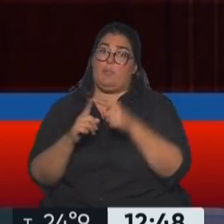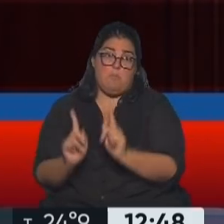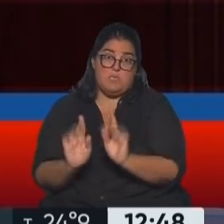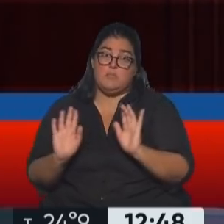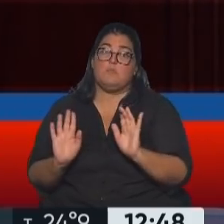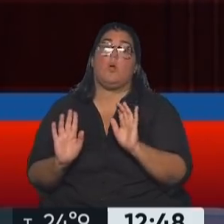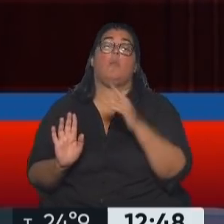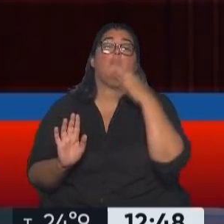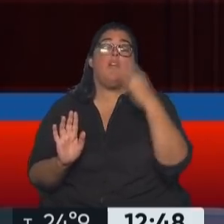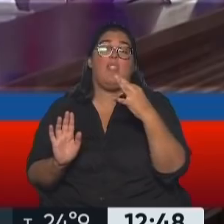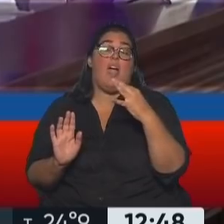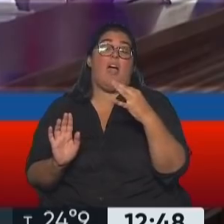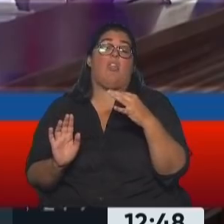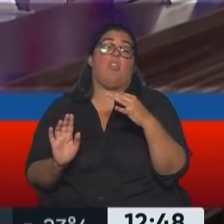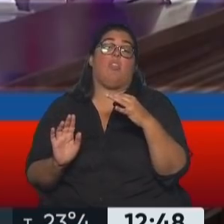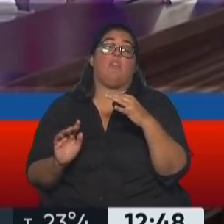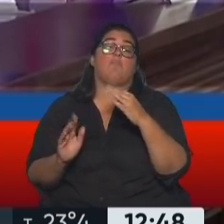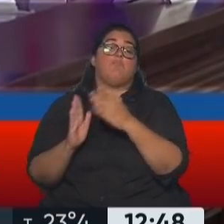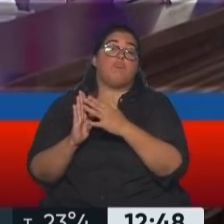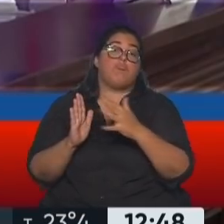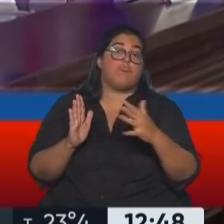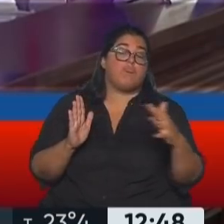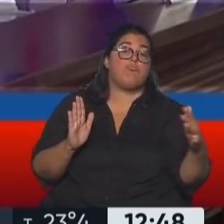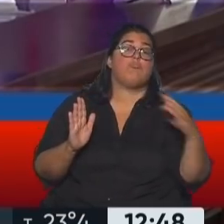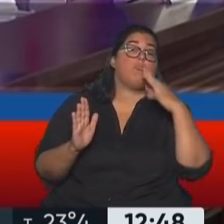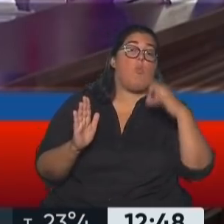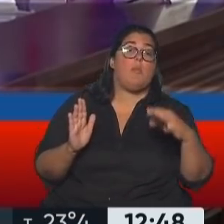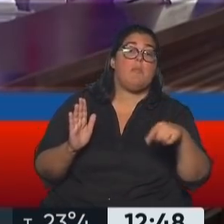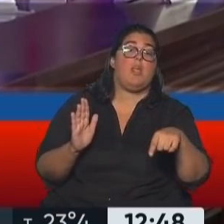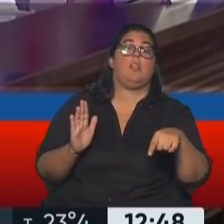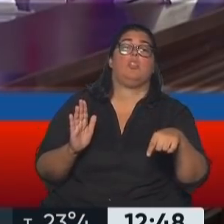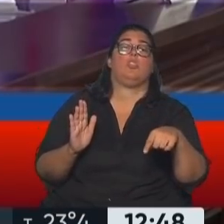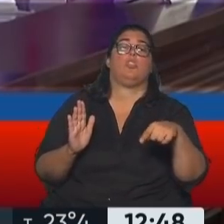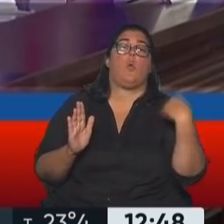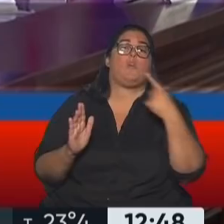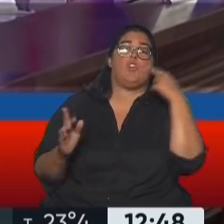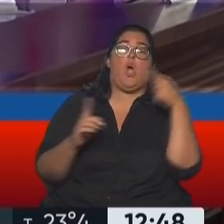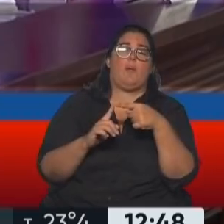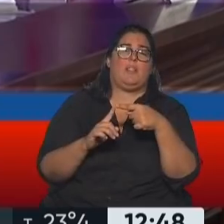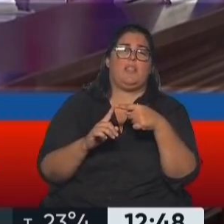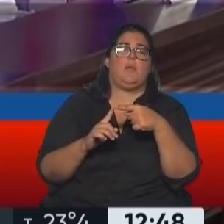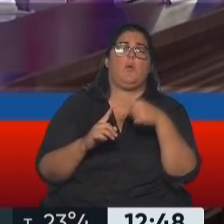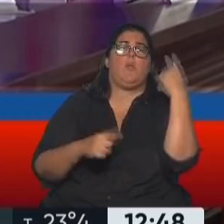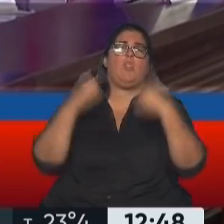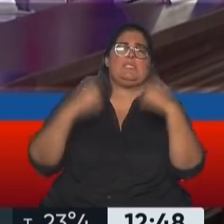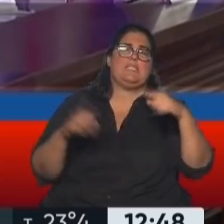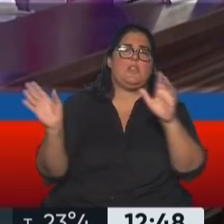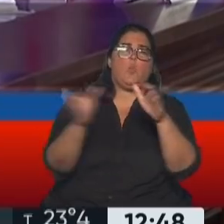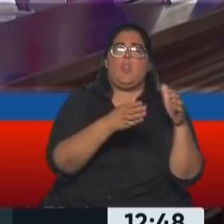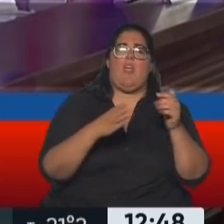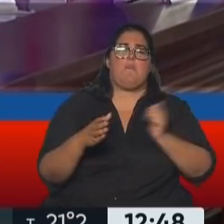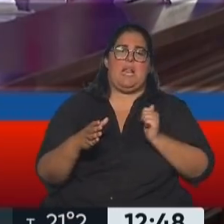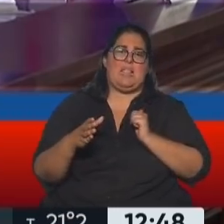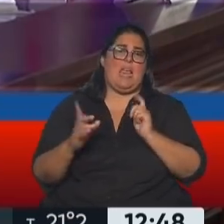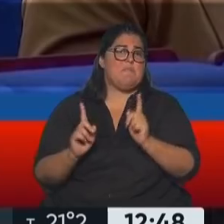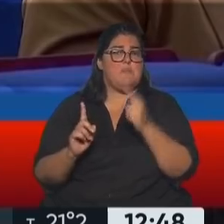возможность мы не исключаем, однако по мере выполнения отдельными группировками поставленных задач они решаются